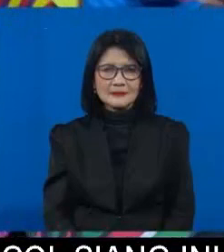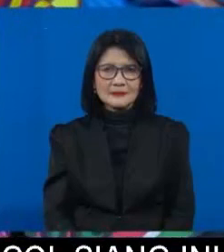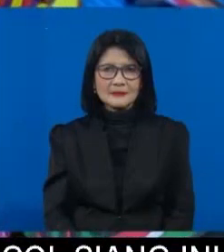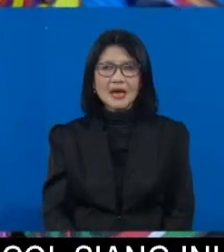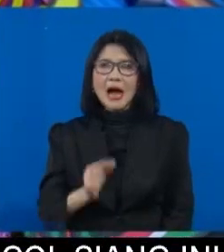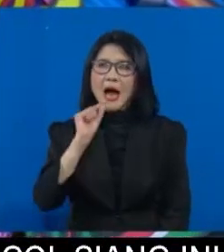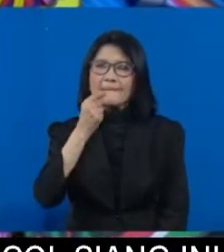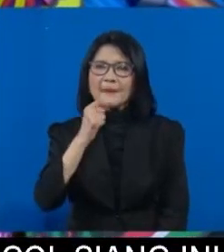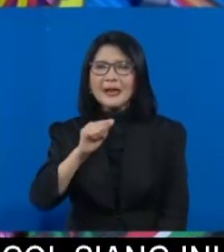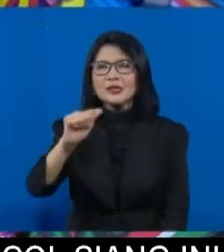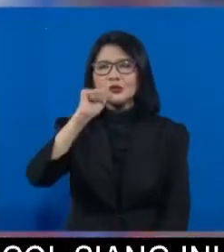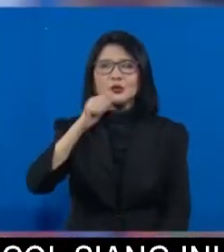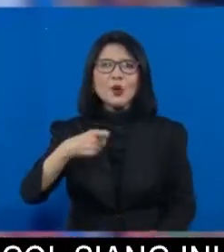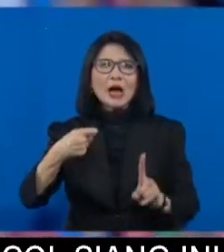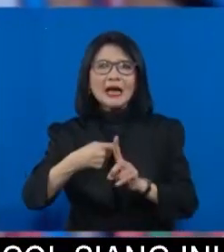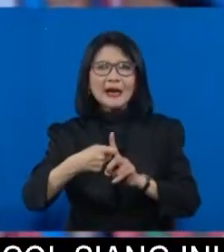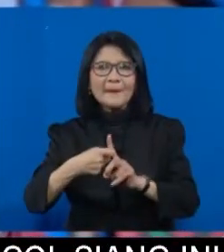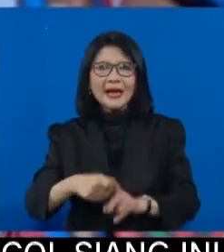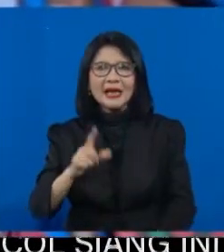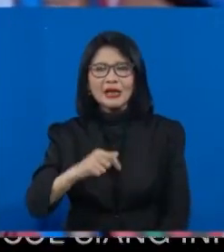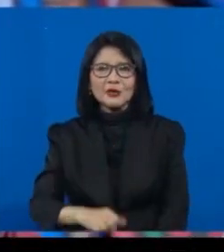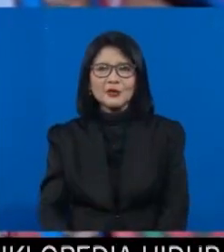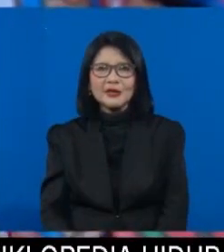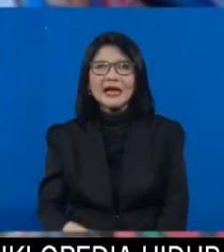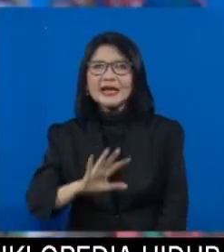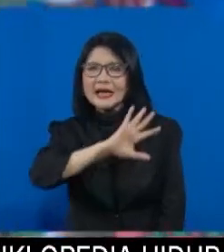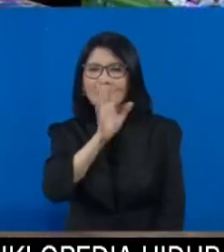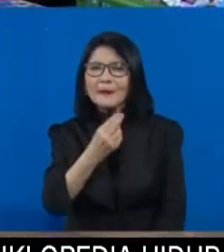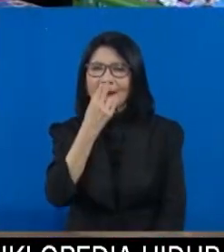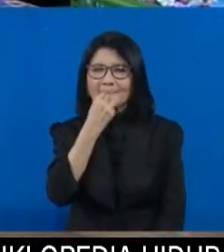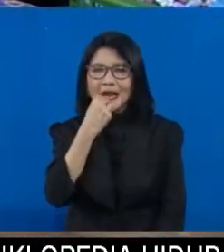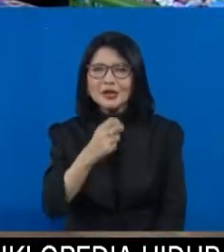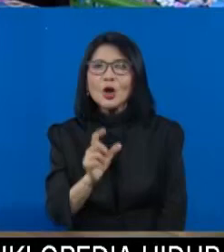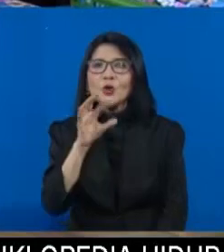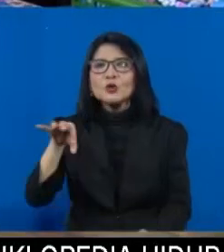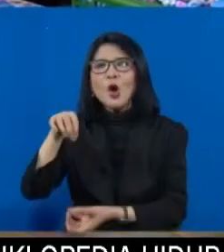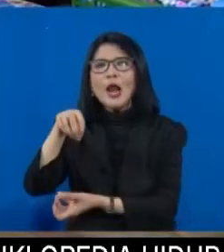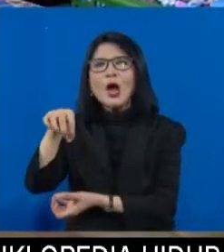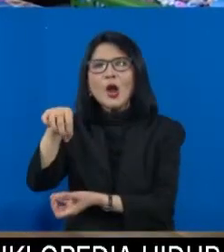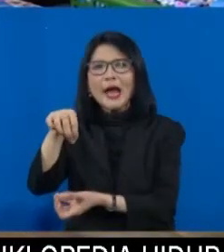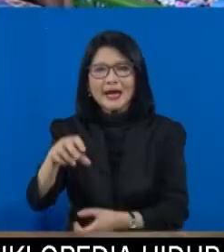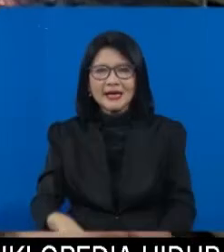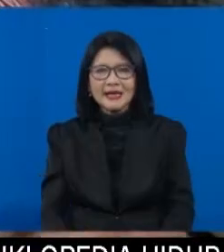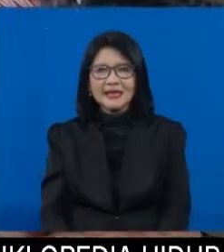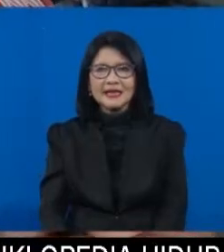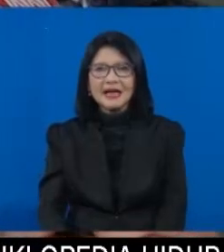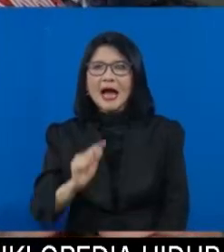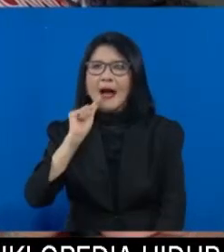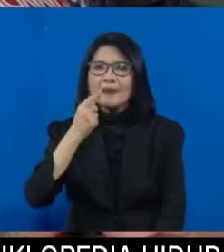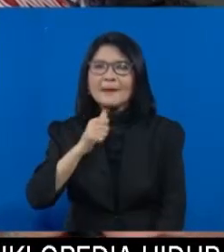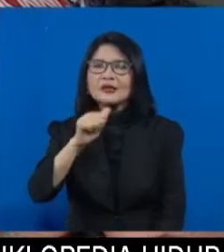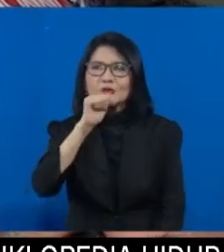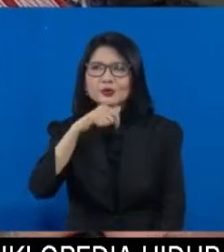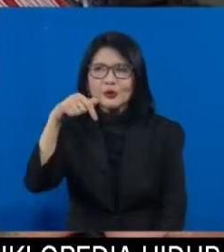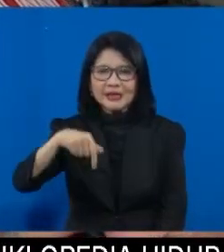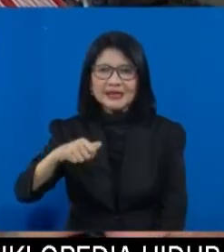Permen susu karamel menjadi salah satu ikon khas dari Pangalengan Kabupaten Bandung sebagai oleh-oleh. Permen susu ini,